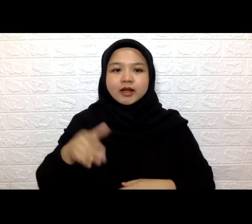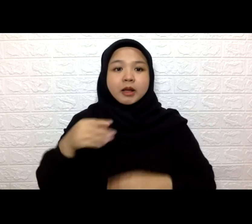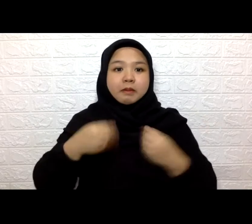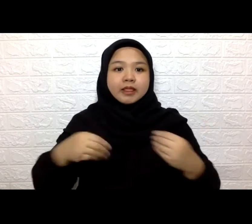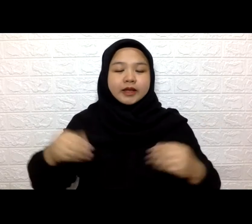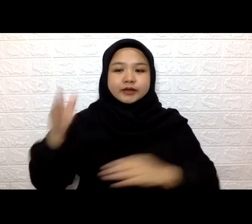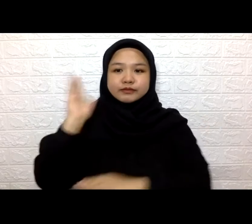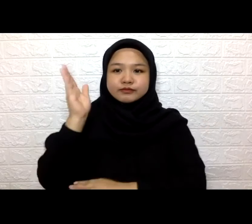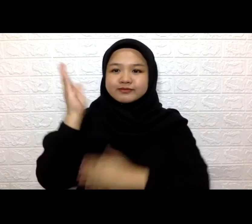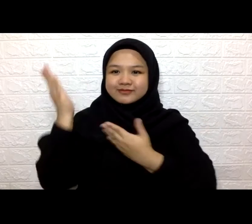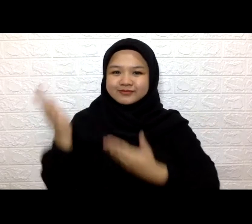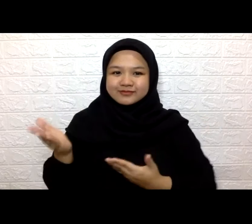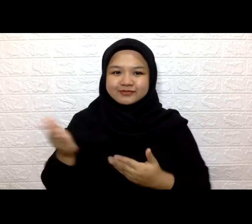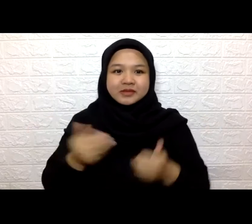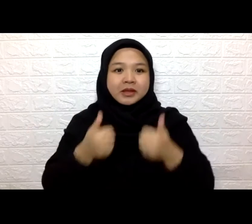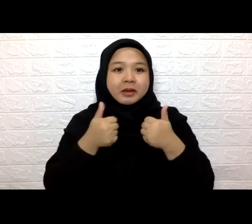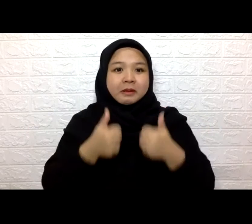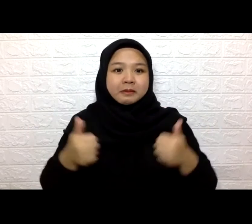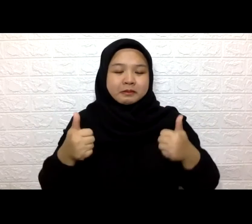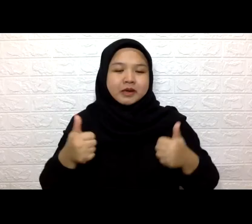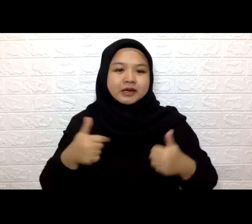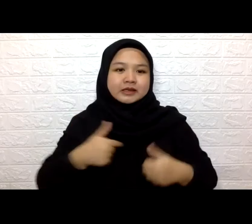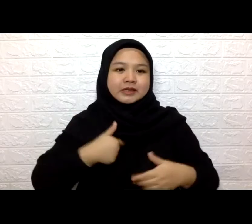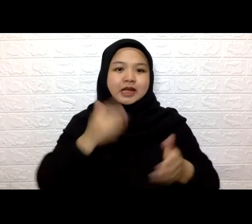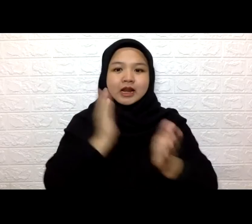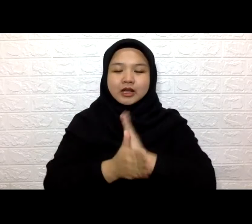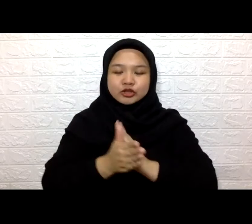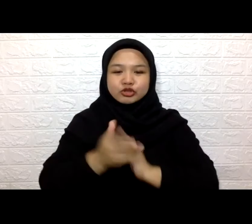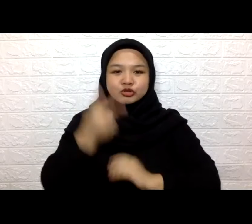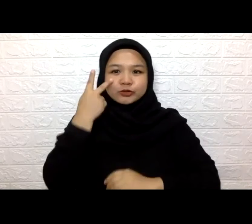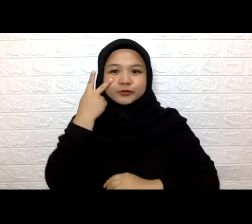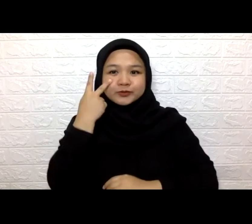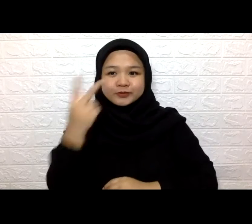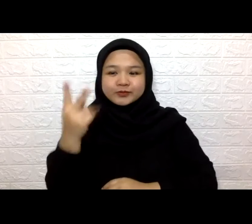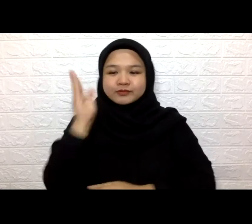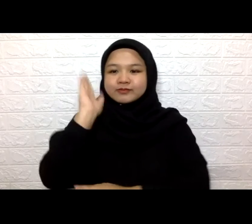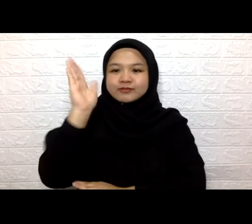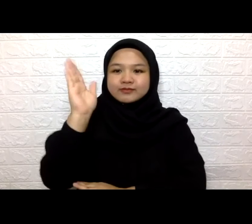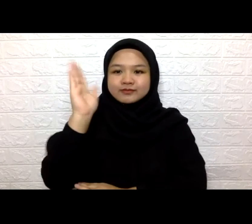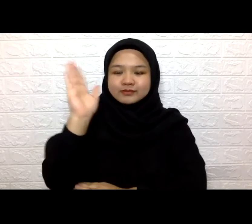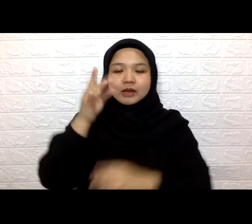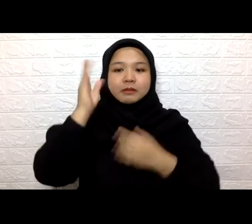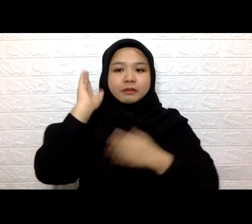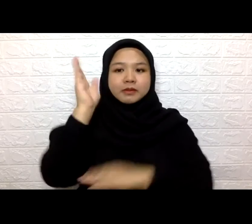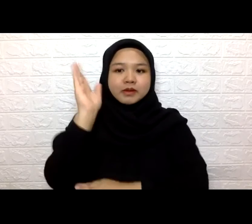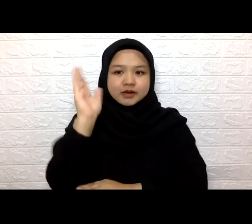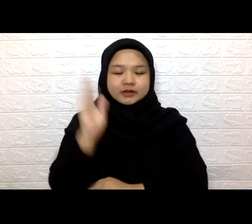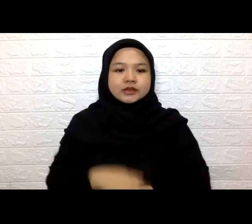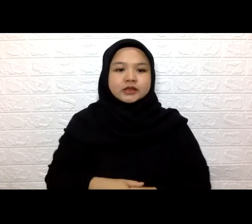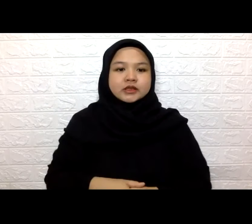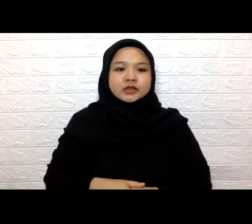dibawakan. Baik, tanpa berlama-lama lagi, saya akan langsung simak. Kita akan langsung simak paparan dari Profesor Rimmer. Bagi Bapak